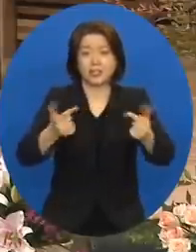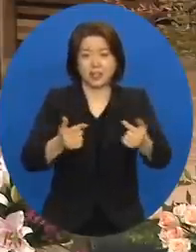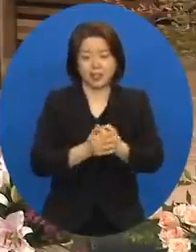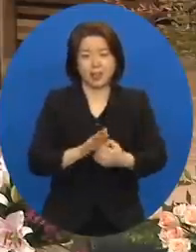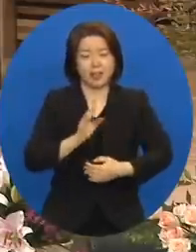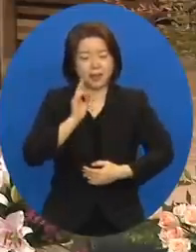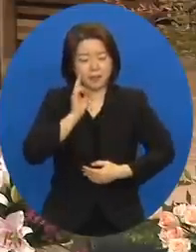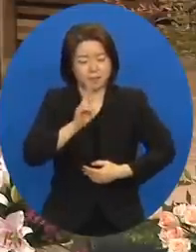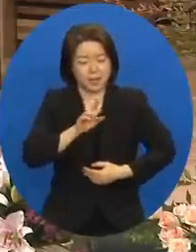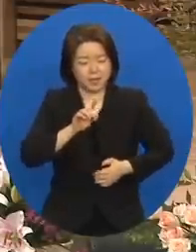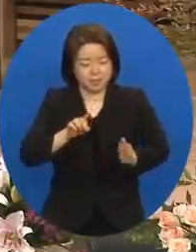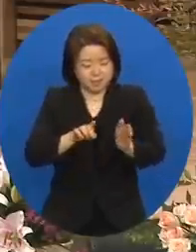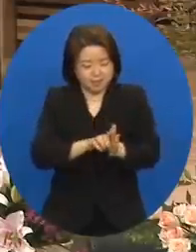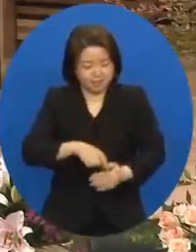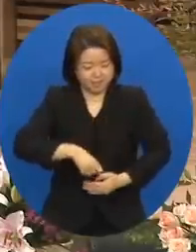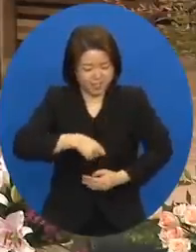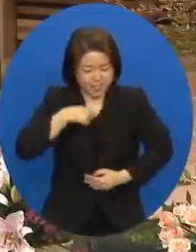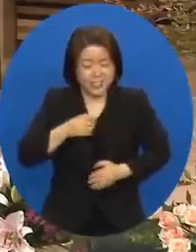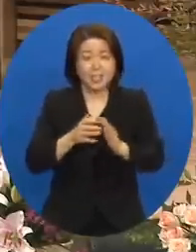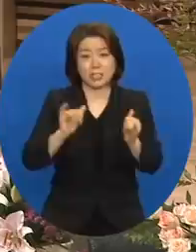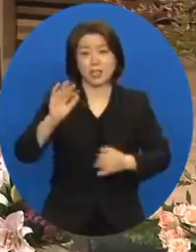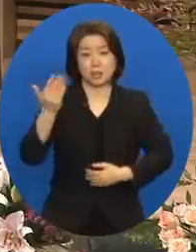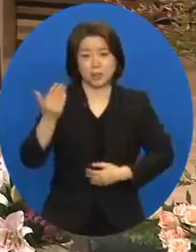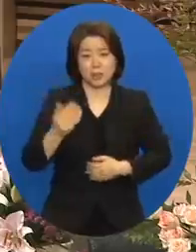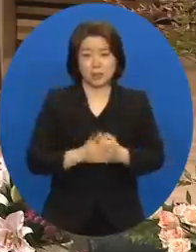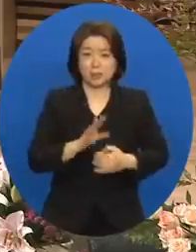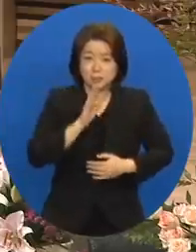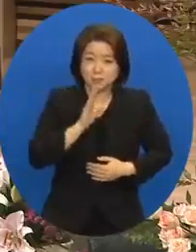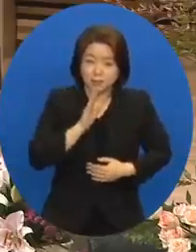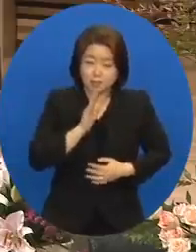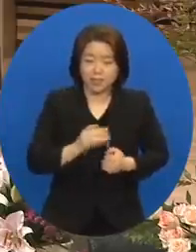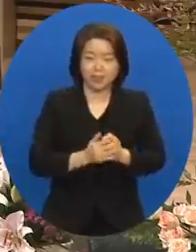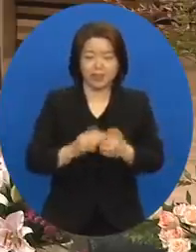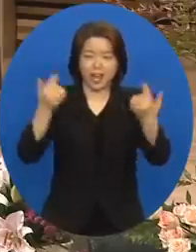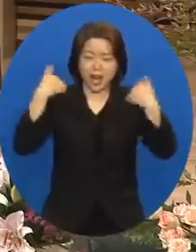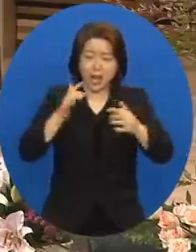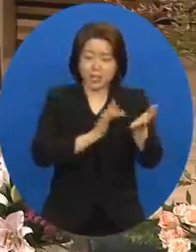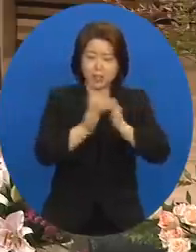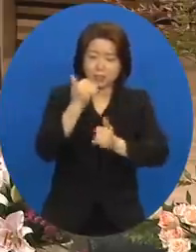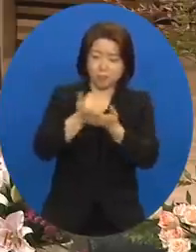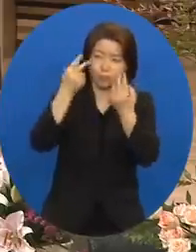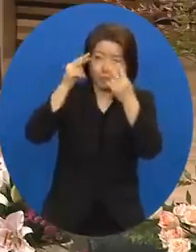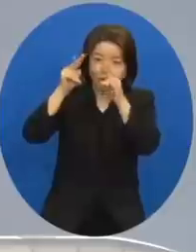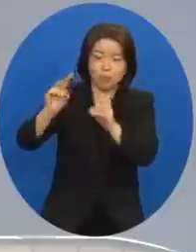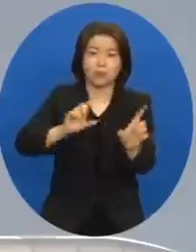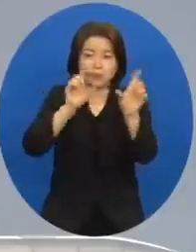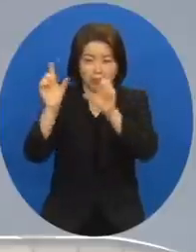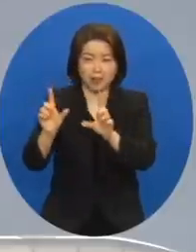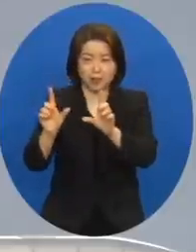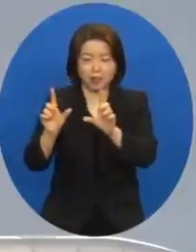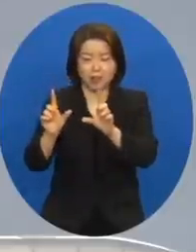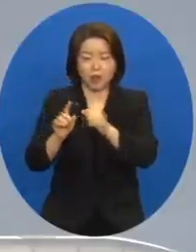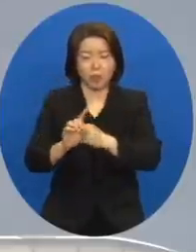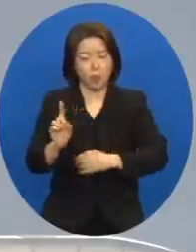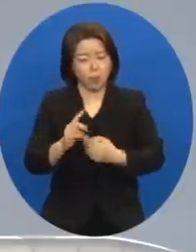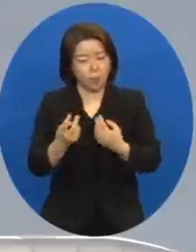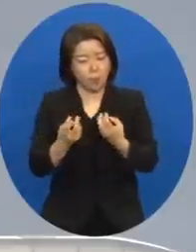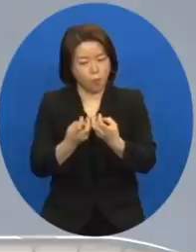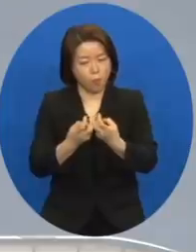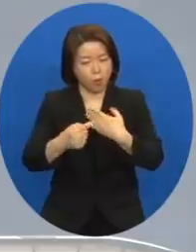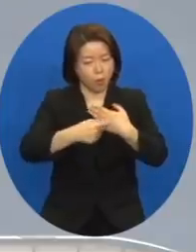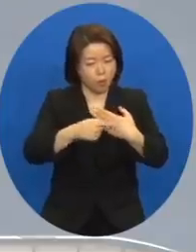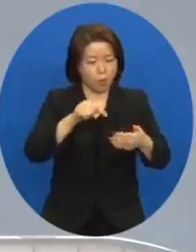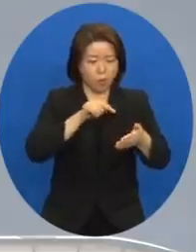사람이 됩니다 그렇지 않겠습니까 예수님을 항상 바라보며 보면 사는데 어떻게 속 다르고 겉